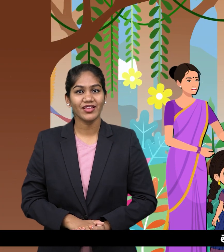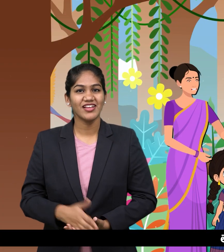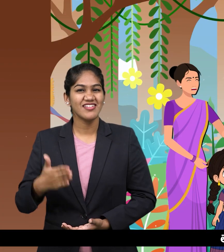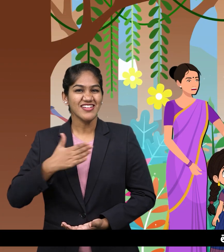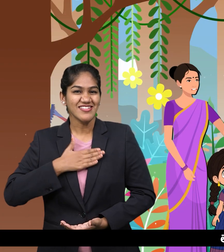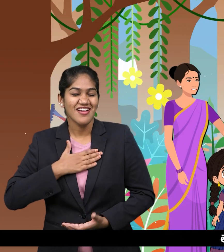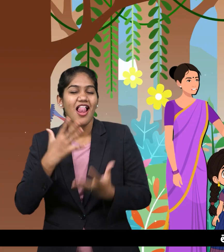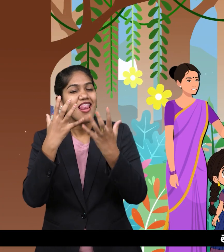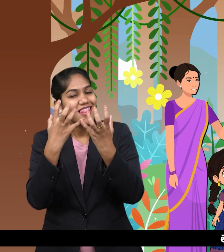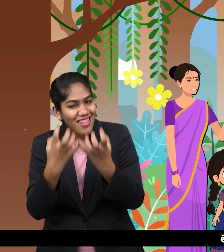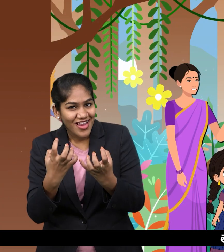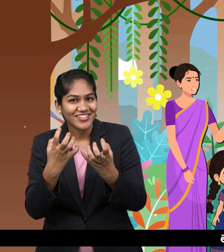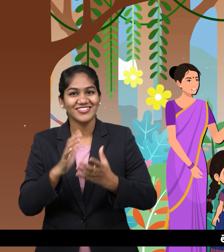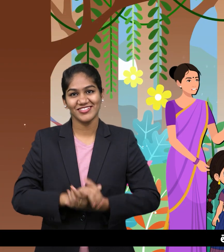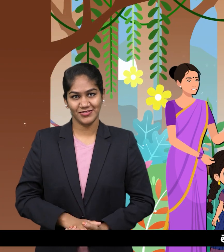లేత ఆకుపచ్చ,